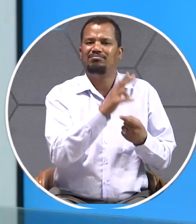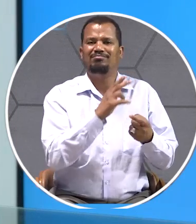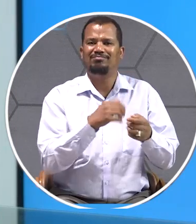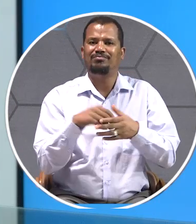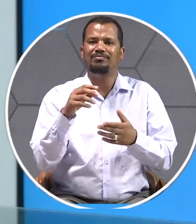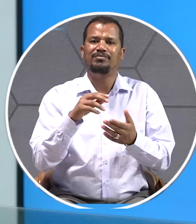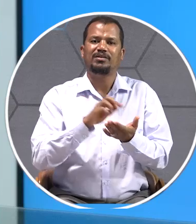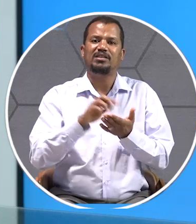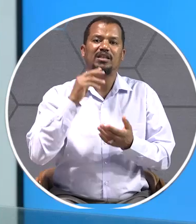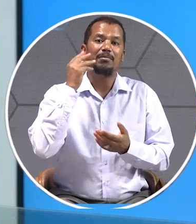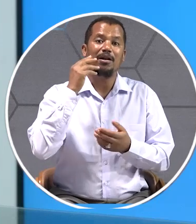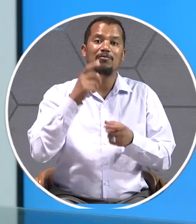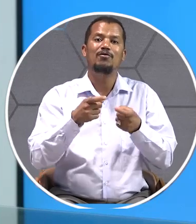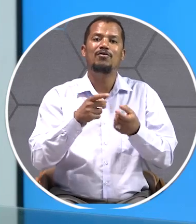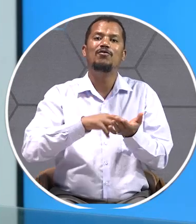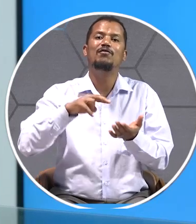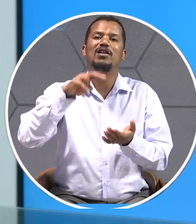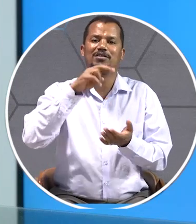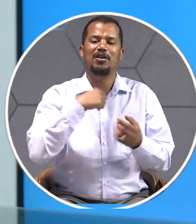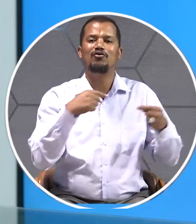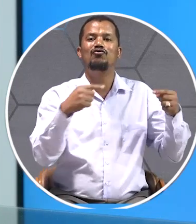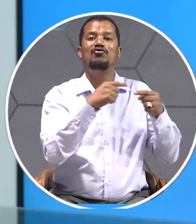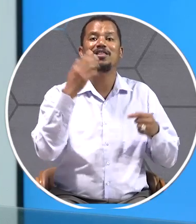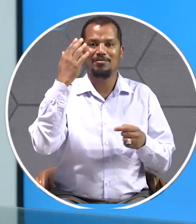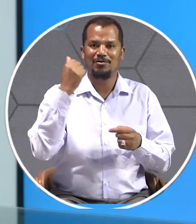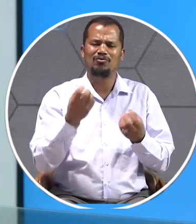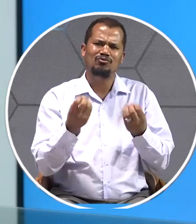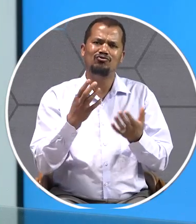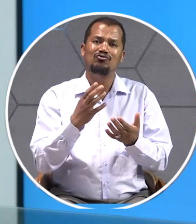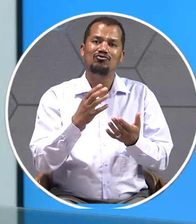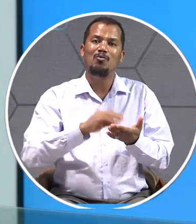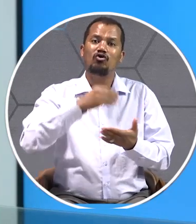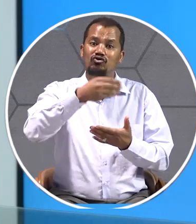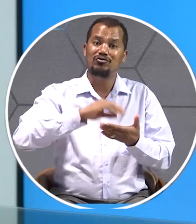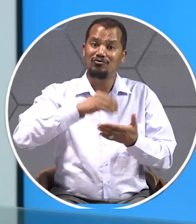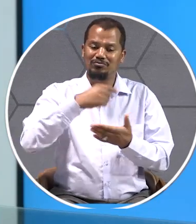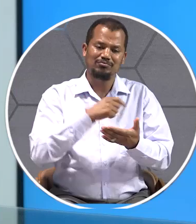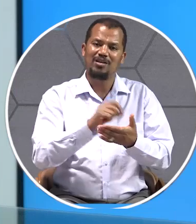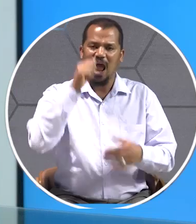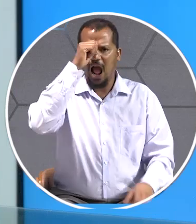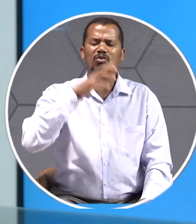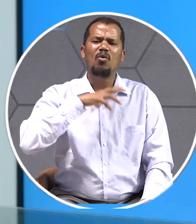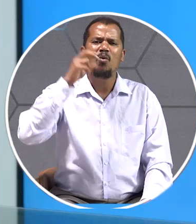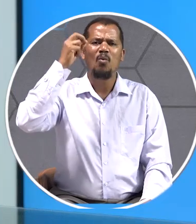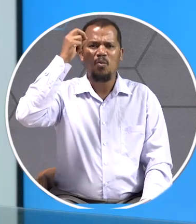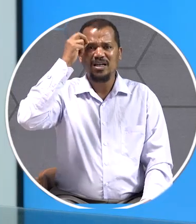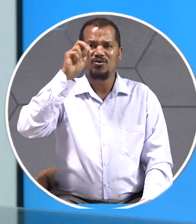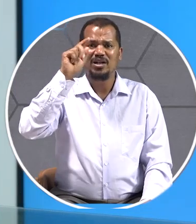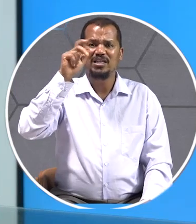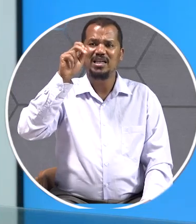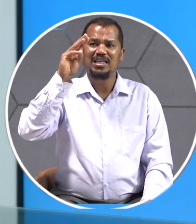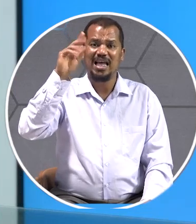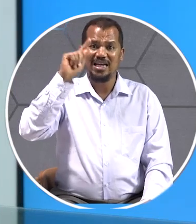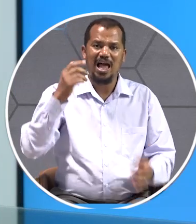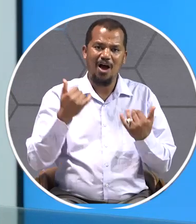ወደ ቅድስት ማርያም ዩኒቨርሲቲ ኮኔክሽን ነበር ያው ብዙ ሞጁል ጽፈም ስለነበር አቶ ወንደሰን አሁን